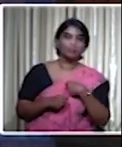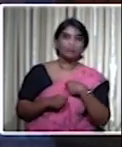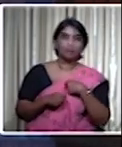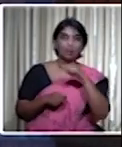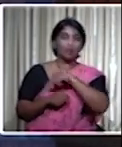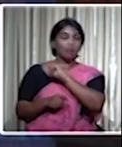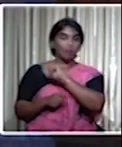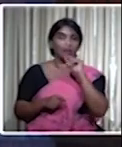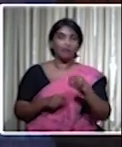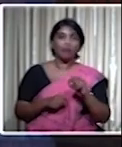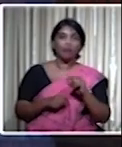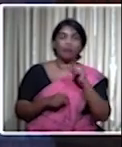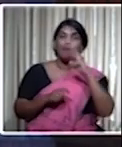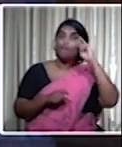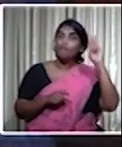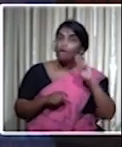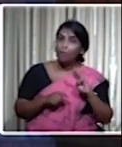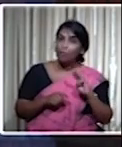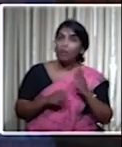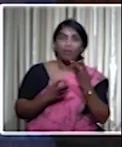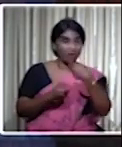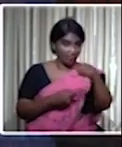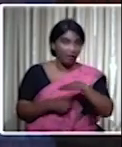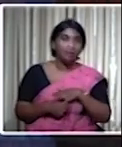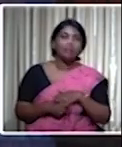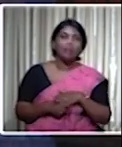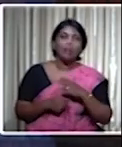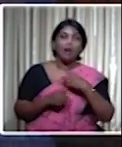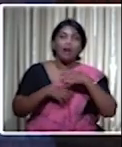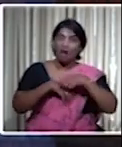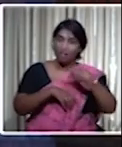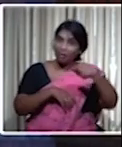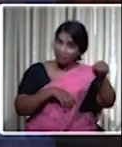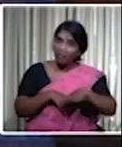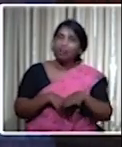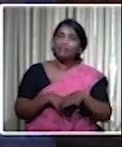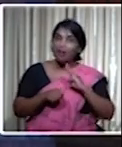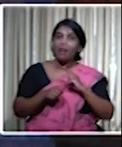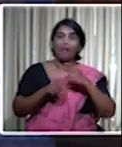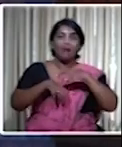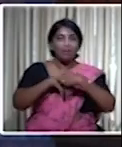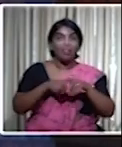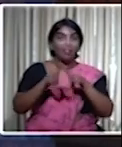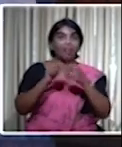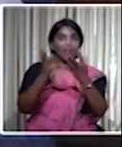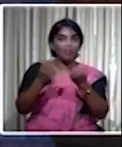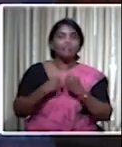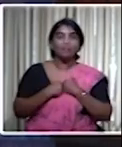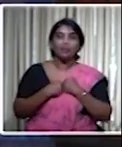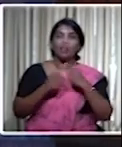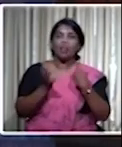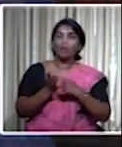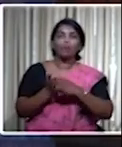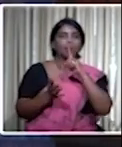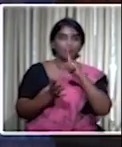මන්ත්‍රීවරයෙක්ගෙන් ඇහුවා වම්බටු ගත්තද ගහල ගත්තද පලා ගත්තද කියලා